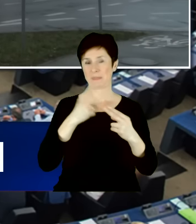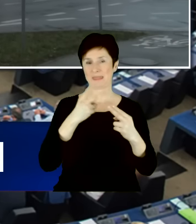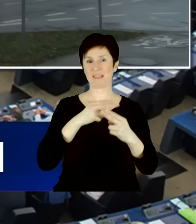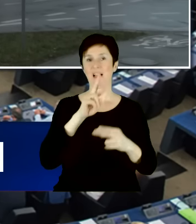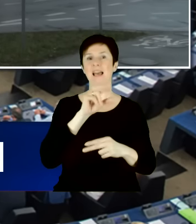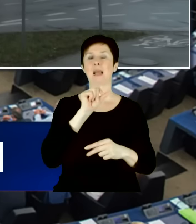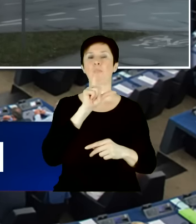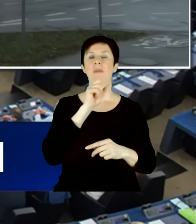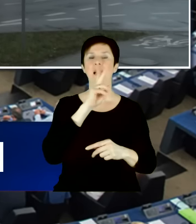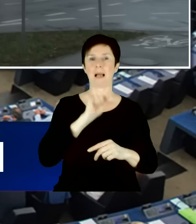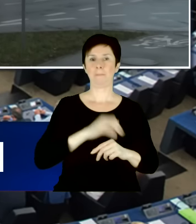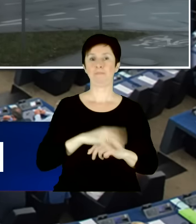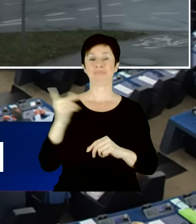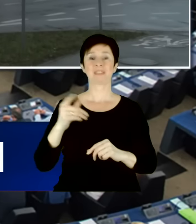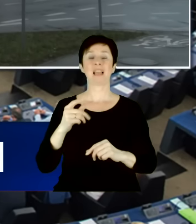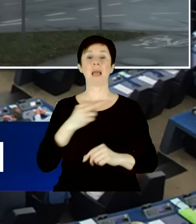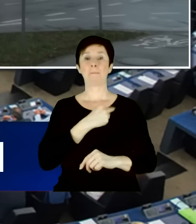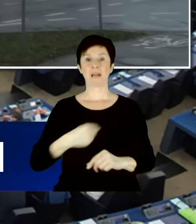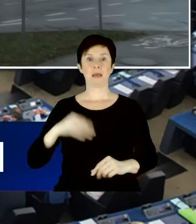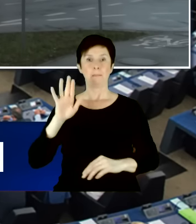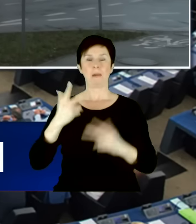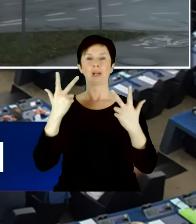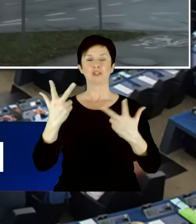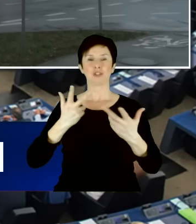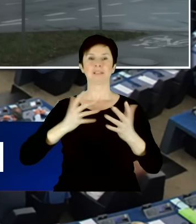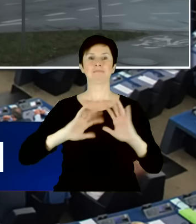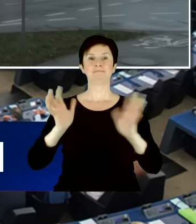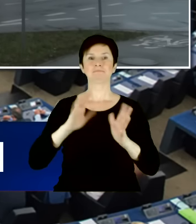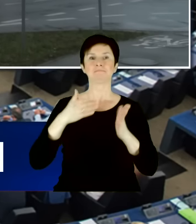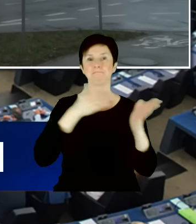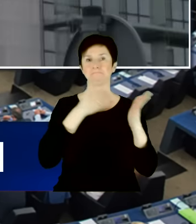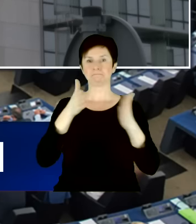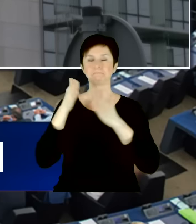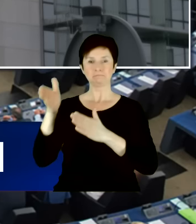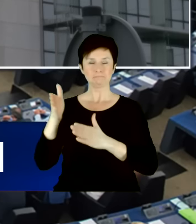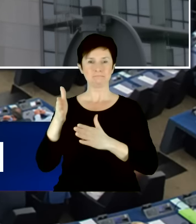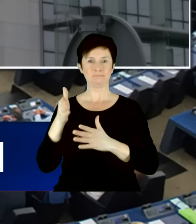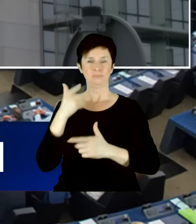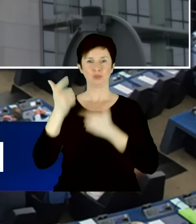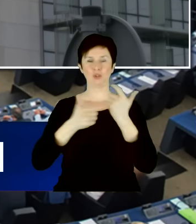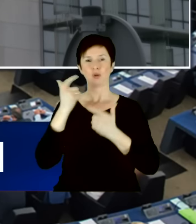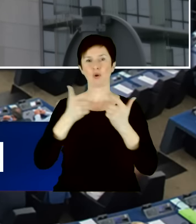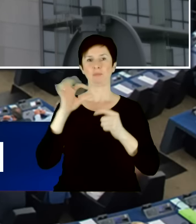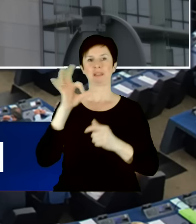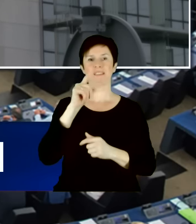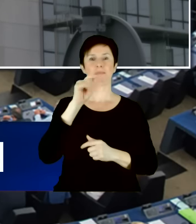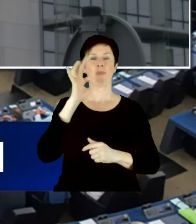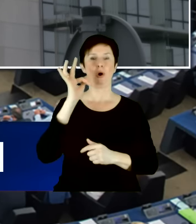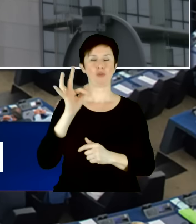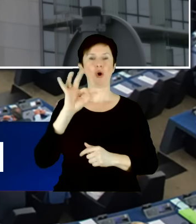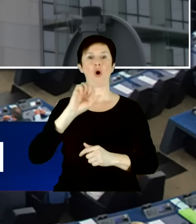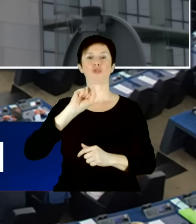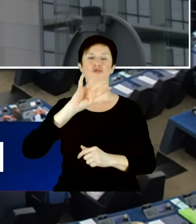czyli premier dysponujący trzema kanałami telewizyjnymi tworzy spot o czwartej